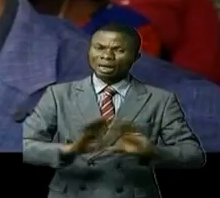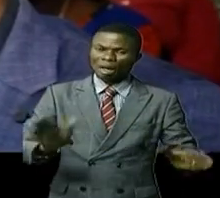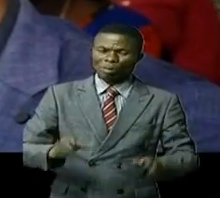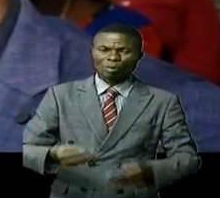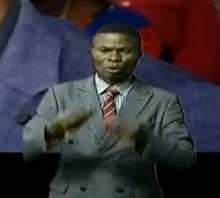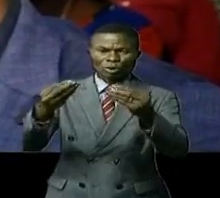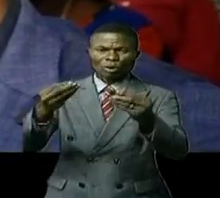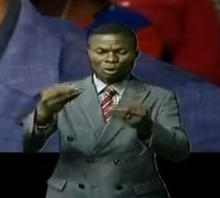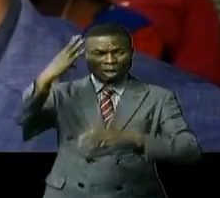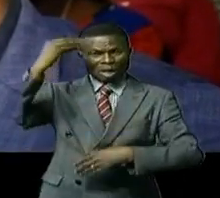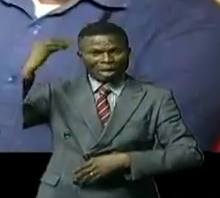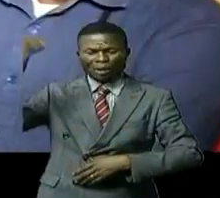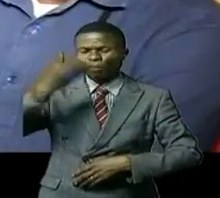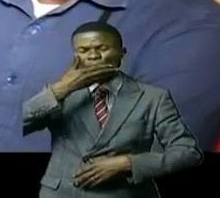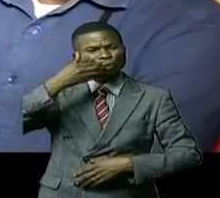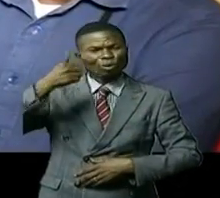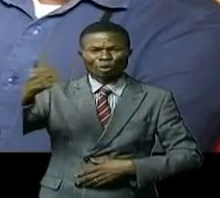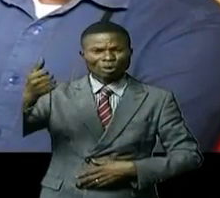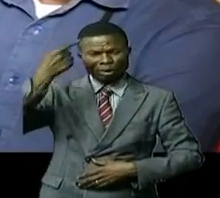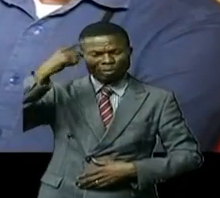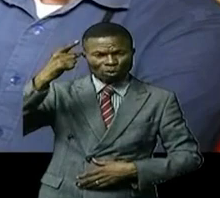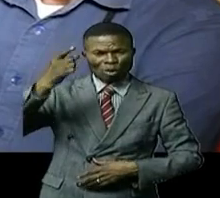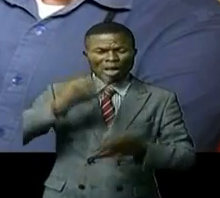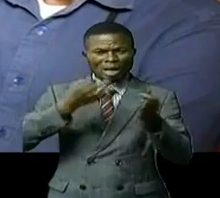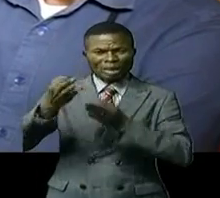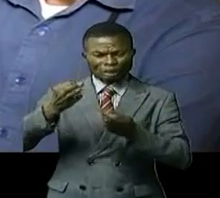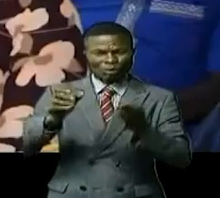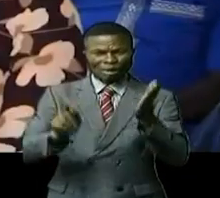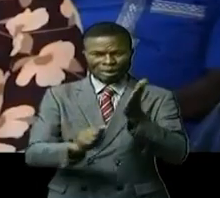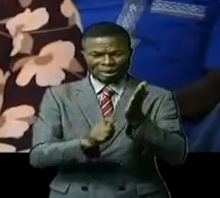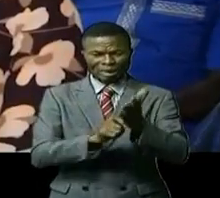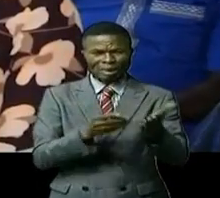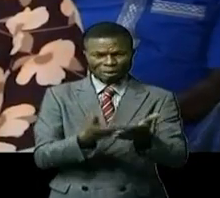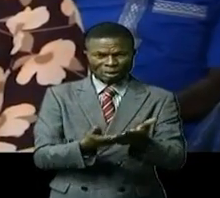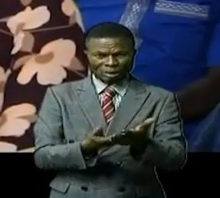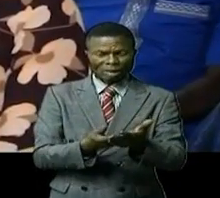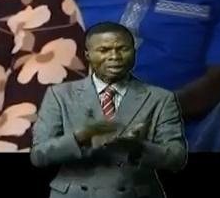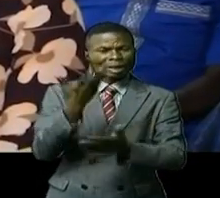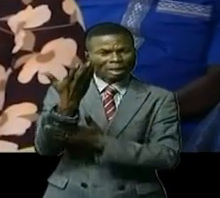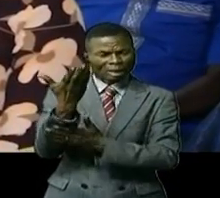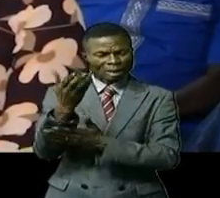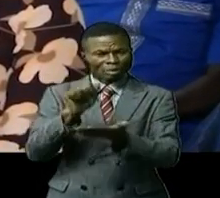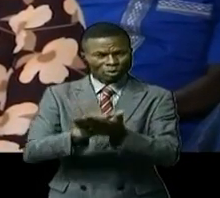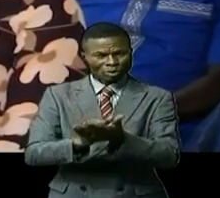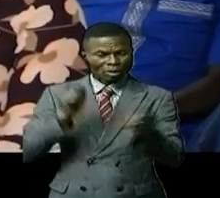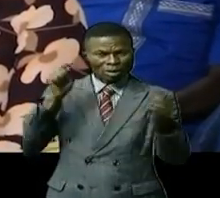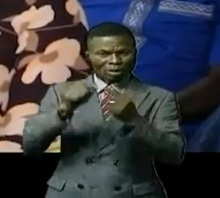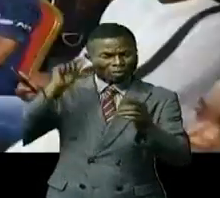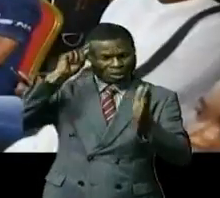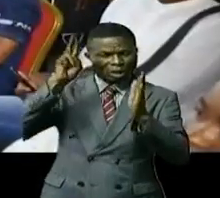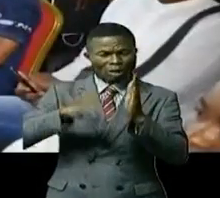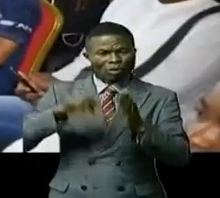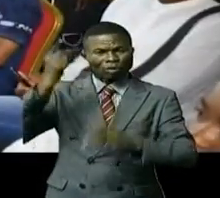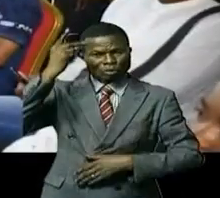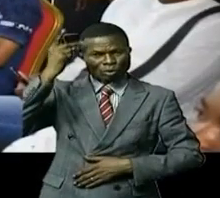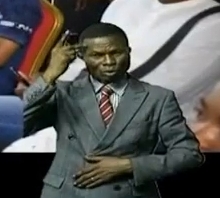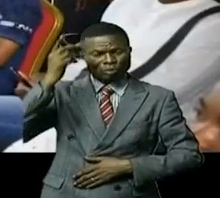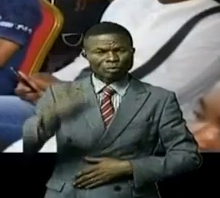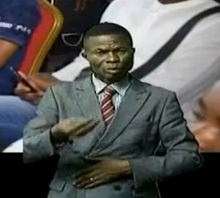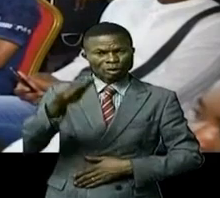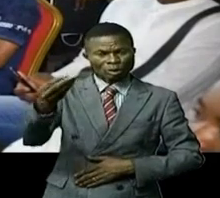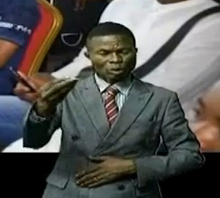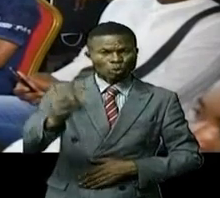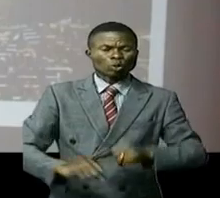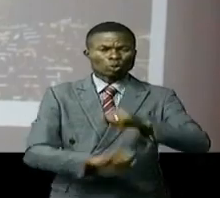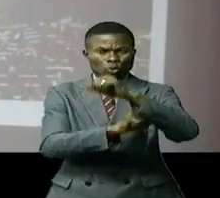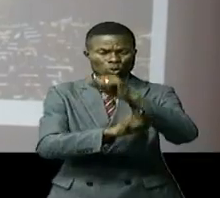disposer d'une expérience avérée pour définir cette stratégie. D'où son appel en direction du gouvernement central pour donner un point